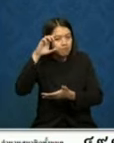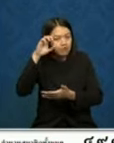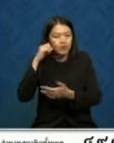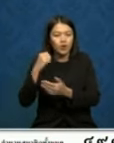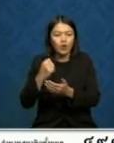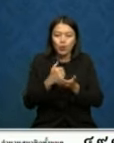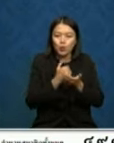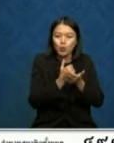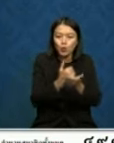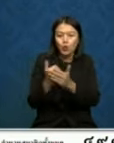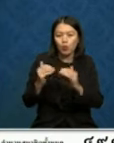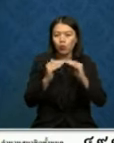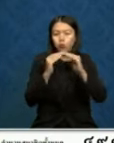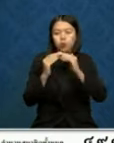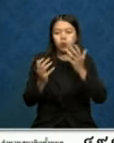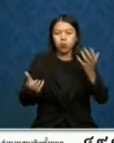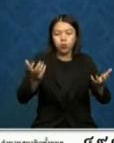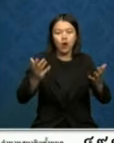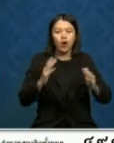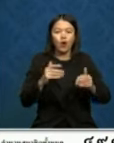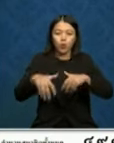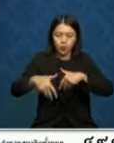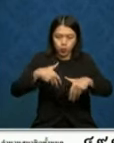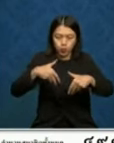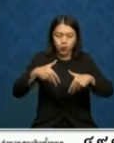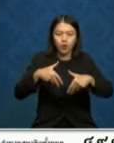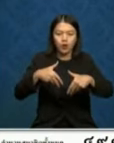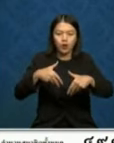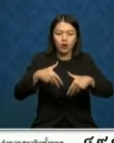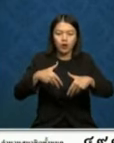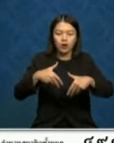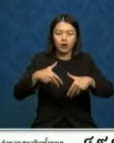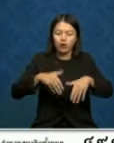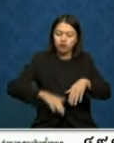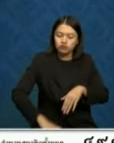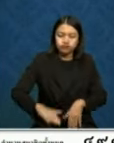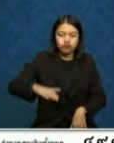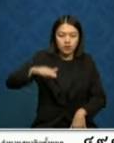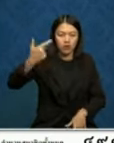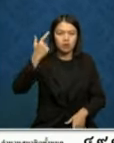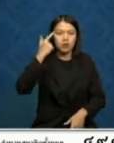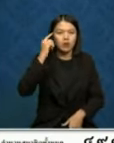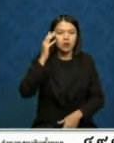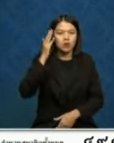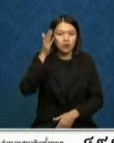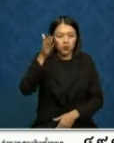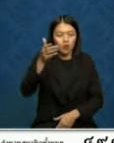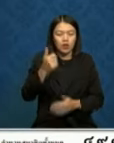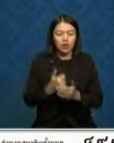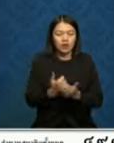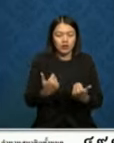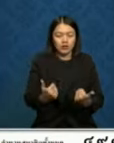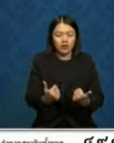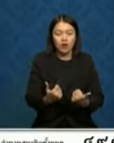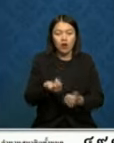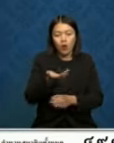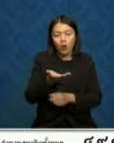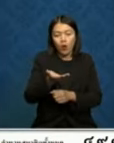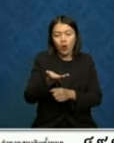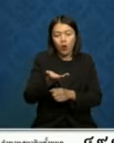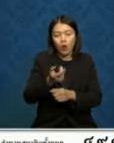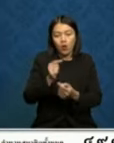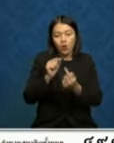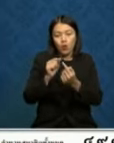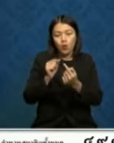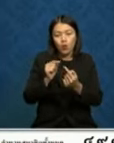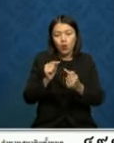อำนวยความยุติธรรมให้กับพ่อแม่พี่น้องประชาชนตั้งแต่ต้นน้ำยันปลายน้ำและในวันนี้ค่ะดิฉันนะคะจะมาขออนุญาตพูดถึงก